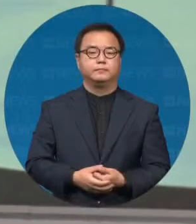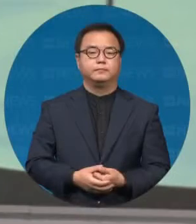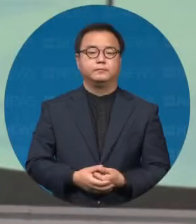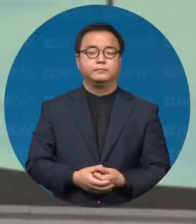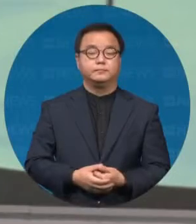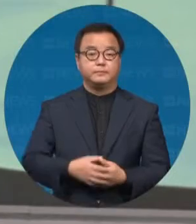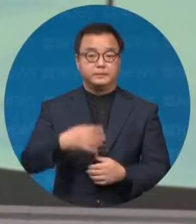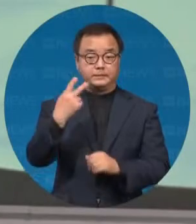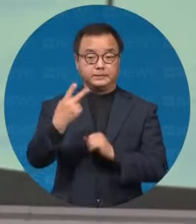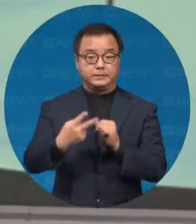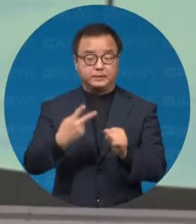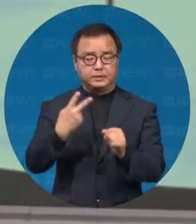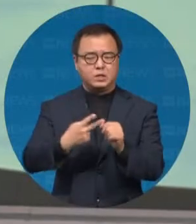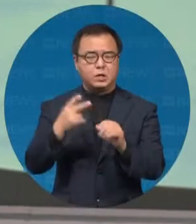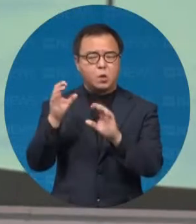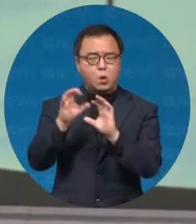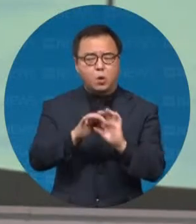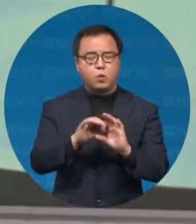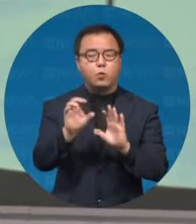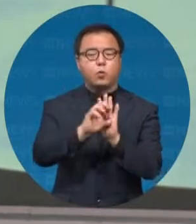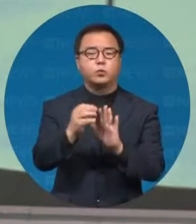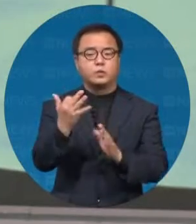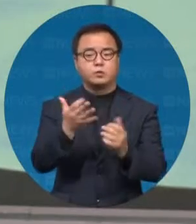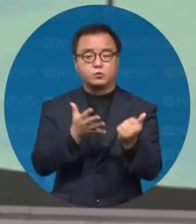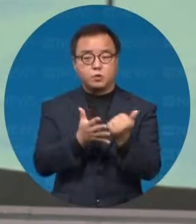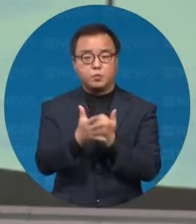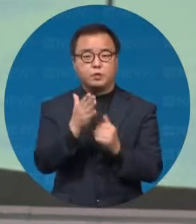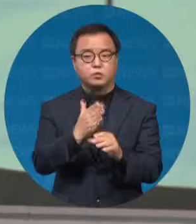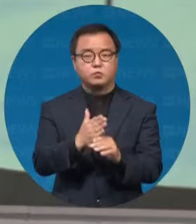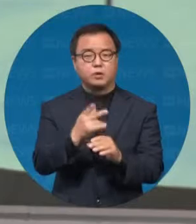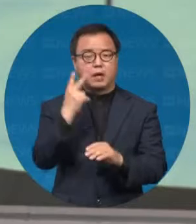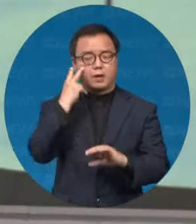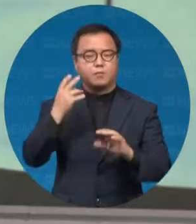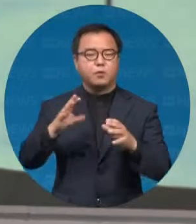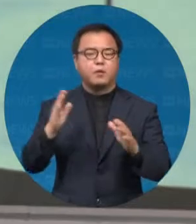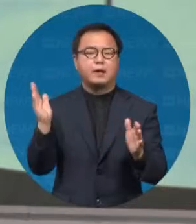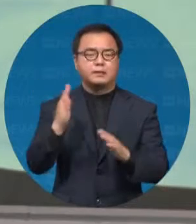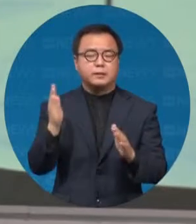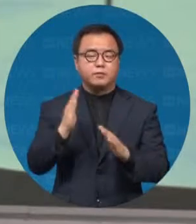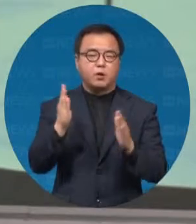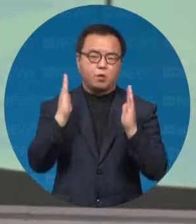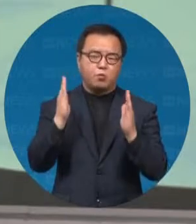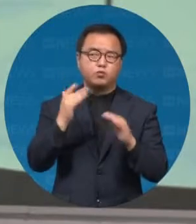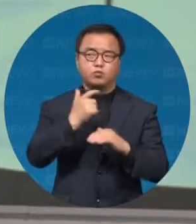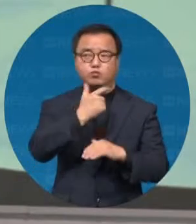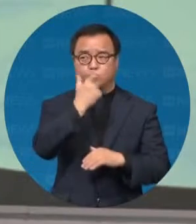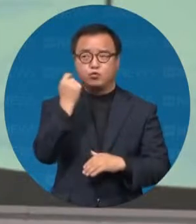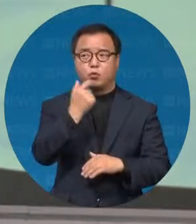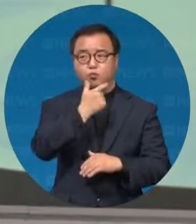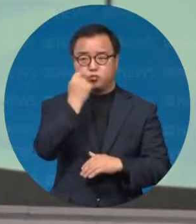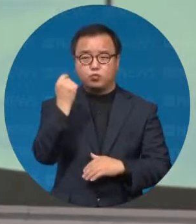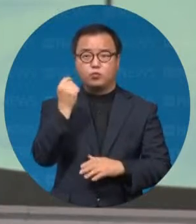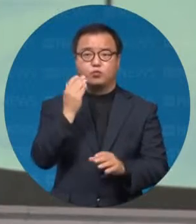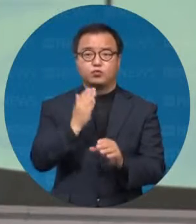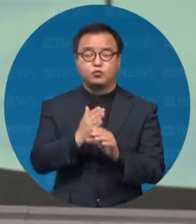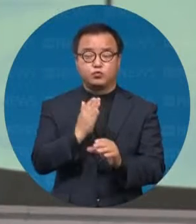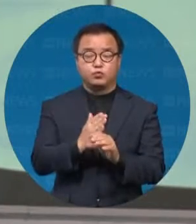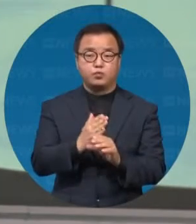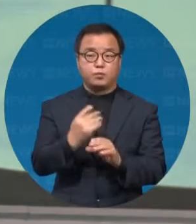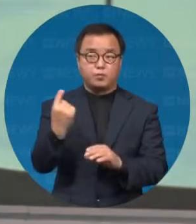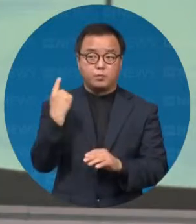4 2년 째 이어진 코로나 여파에 미국에서는 학생들의 학업 부진이 계속되고 있다는 서식을 어디에 글로벌 유스 브리핑에서